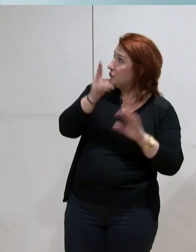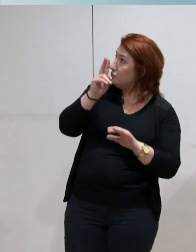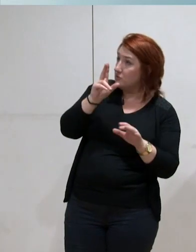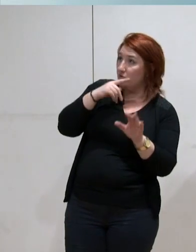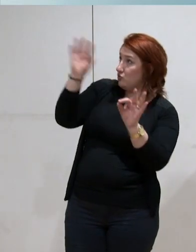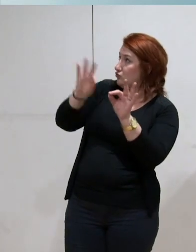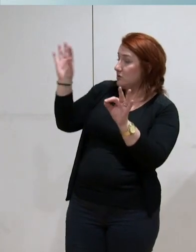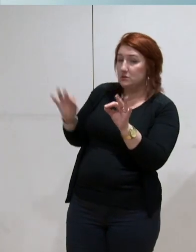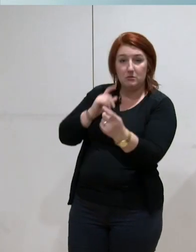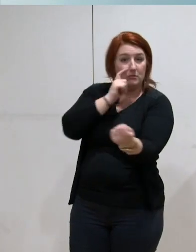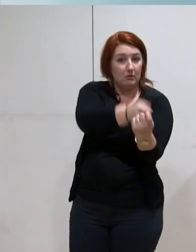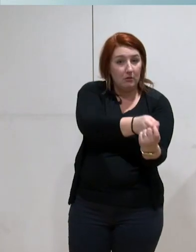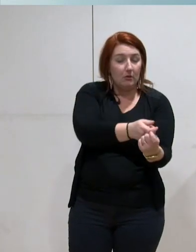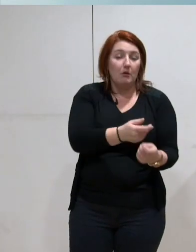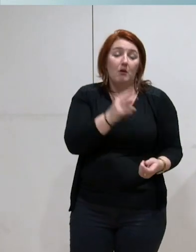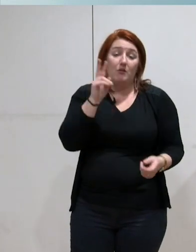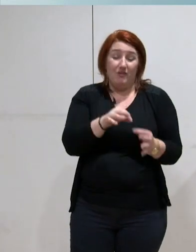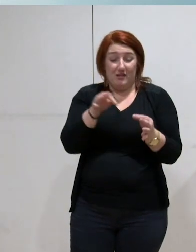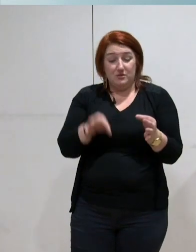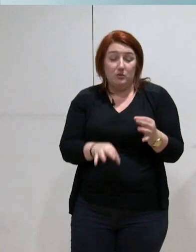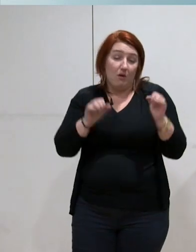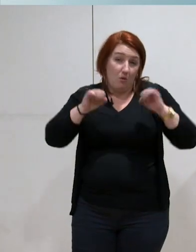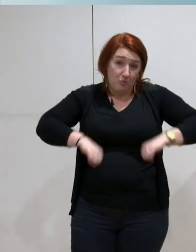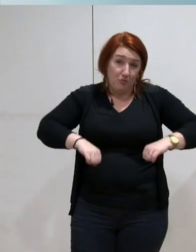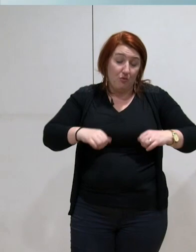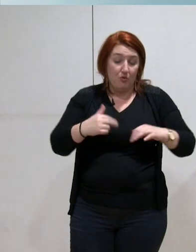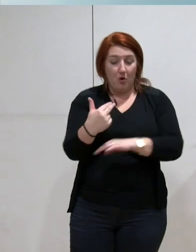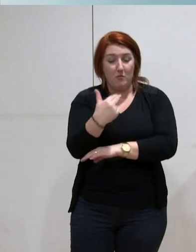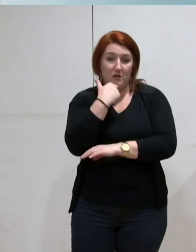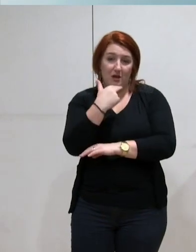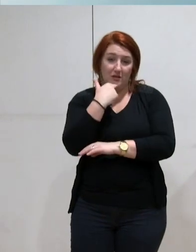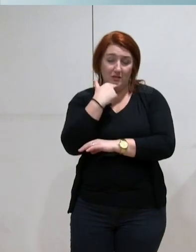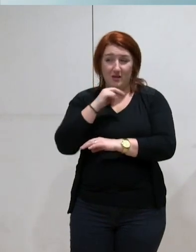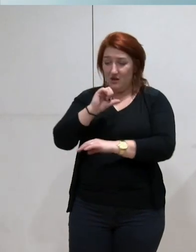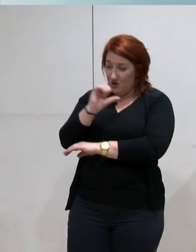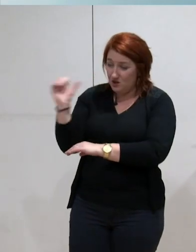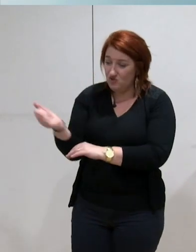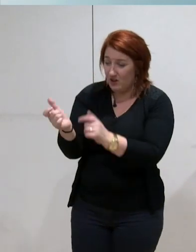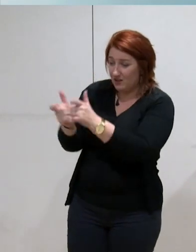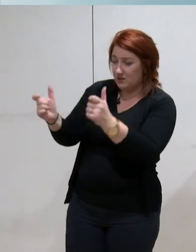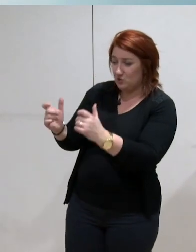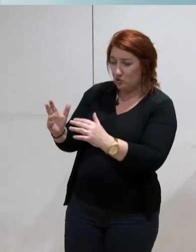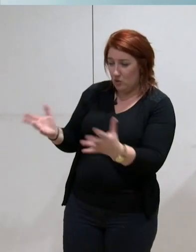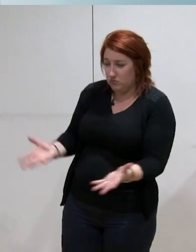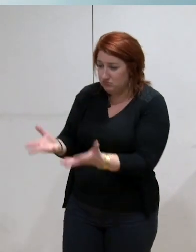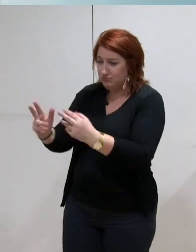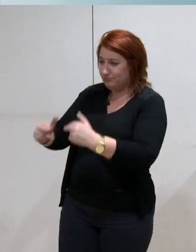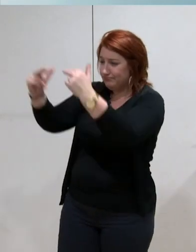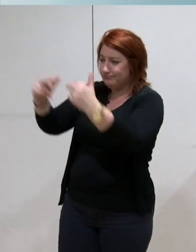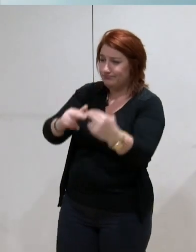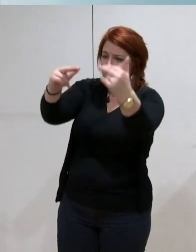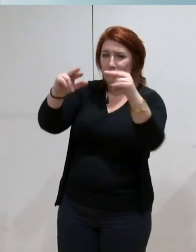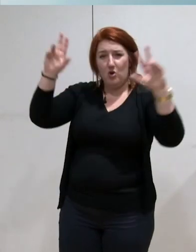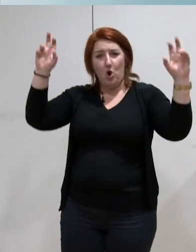euh ça aurait pu conduire à élever le le le niveau qualitatif de chacune des structures dans une forme de